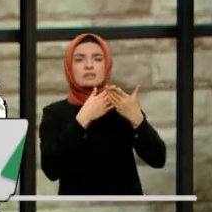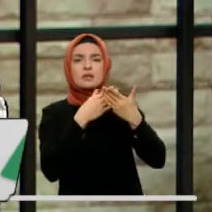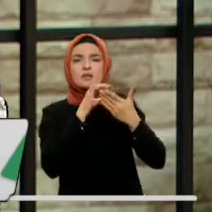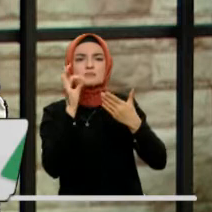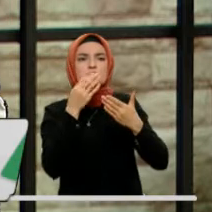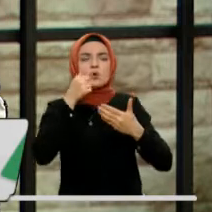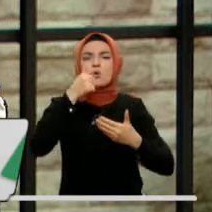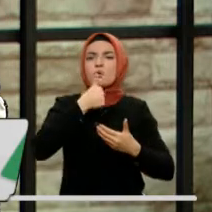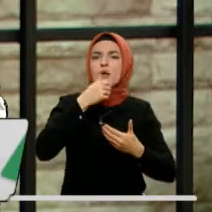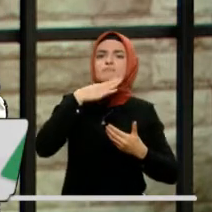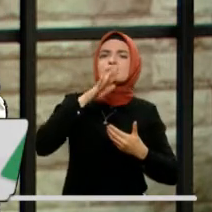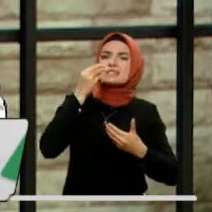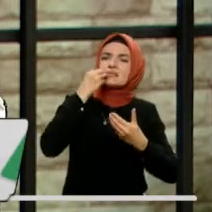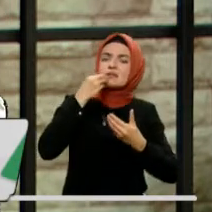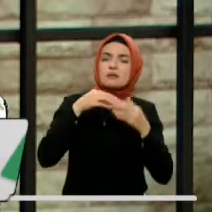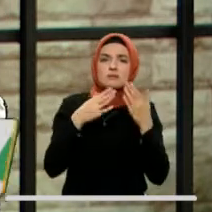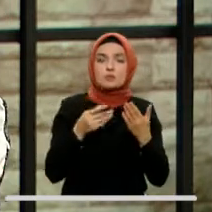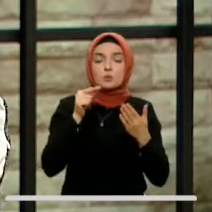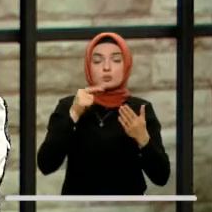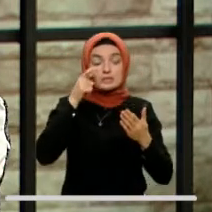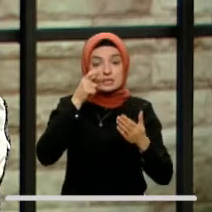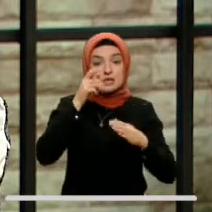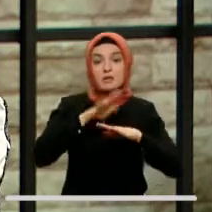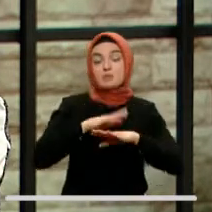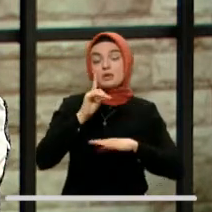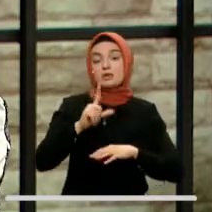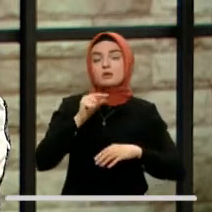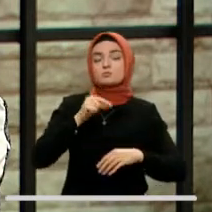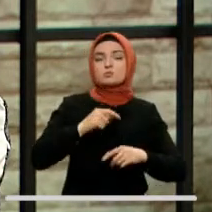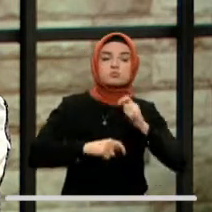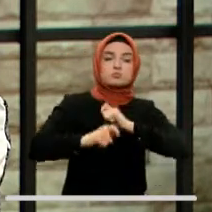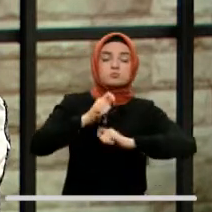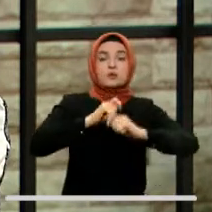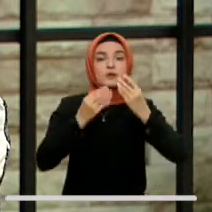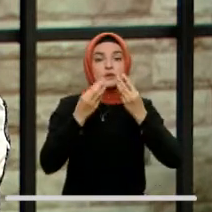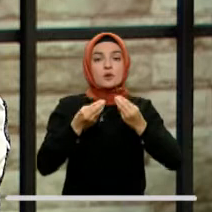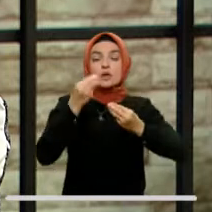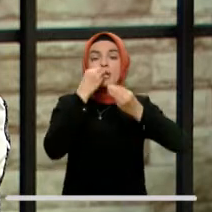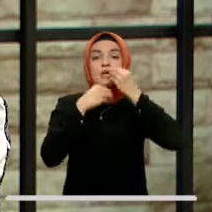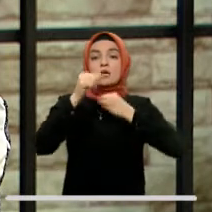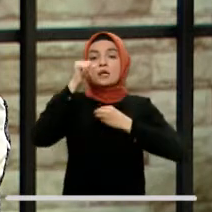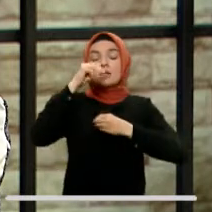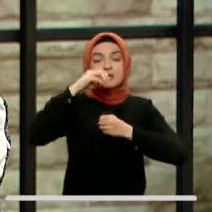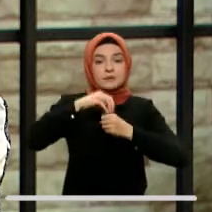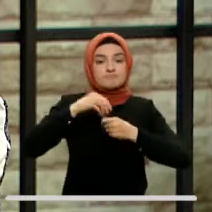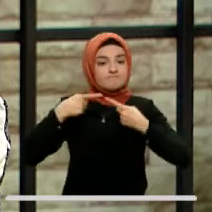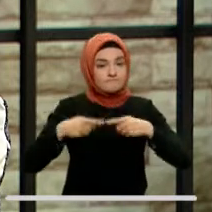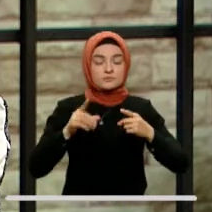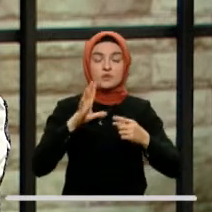Bu noktalara dikkat etmek lazım. Tabii ki bunlar davranış olarak. Bu işin yeme içme açısından da farklılıkları